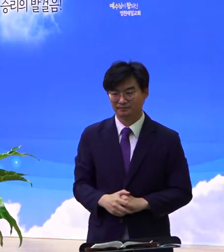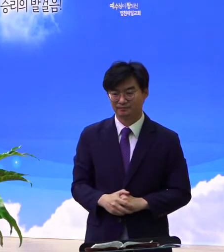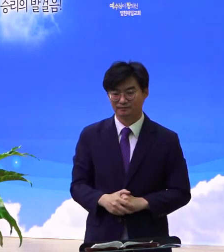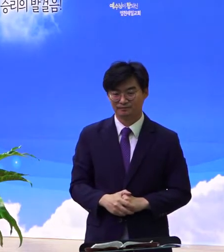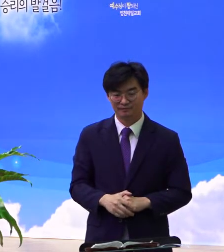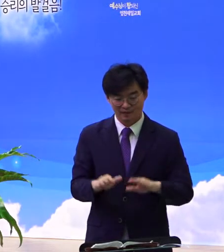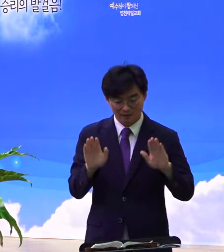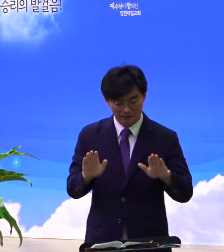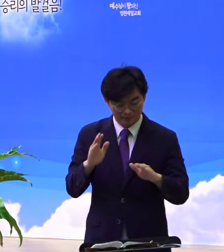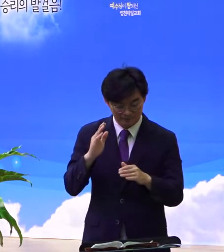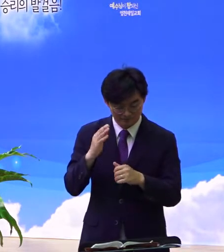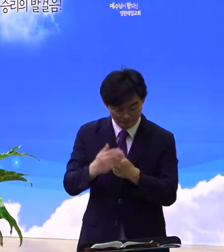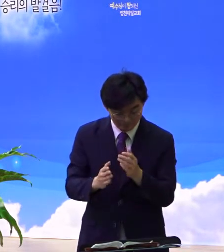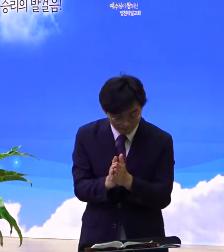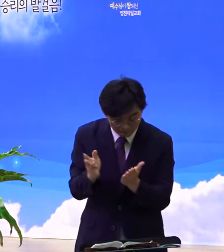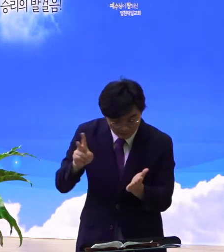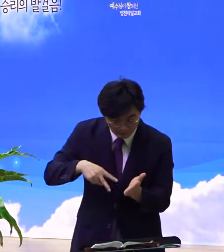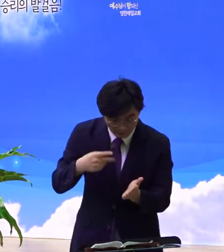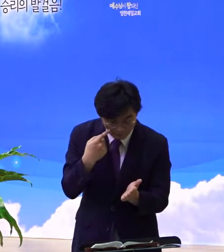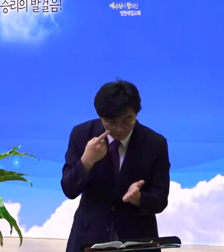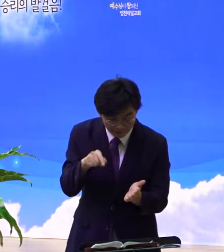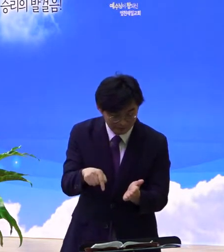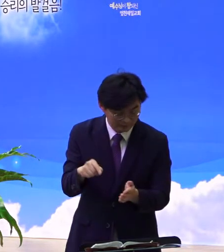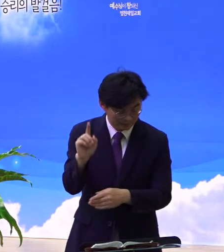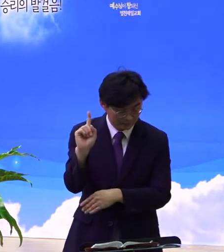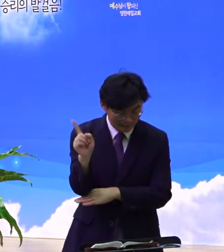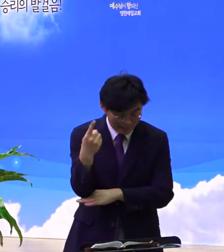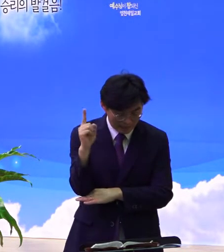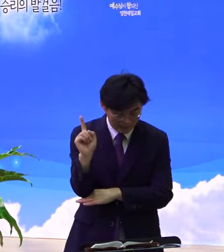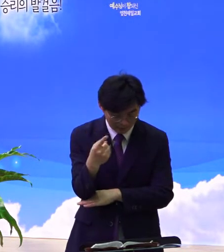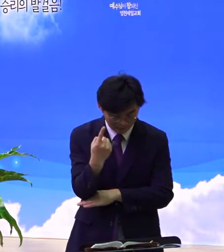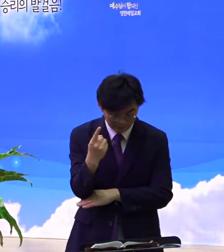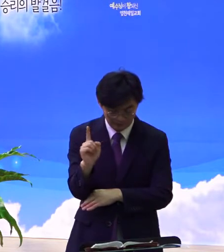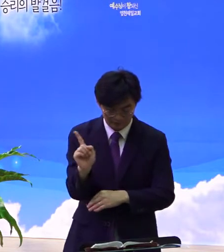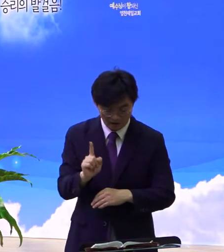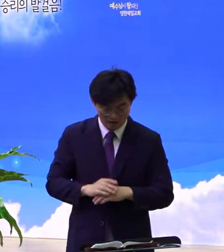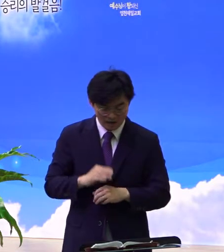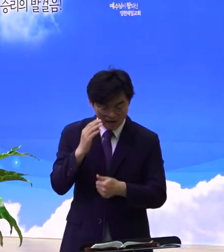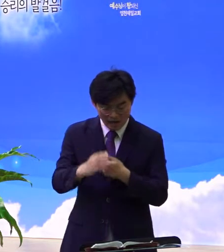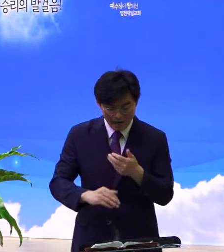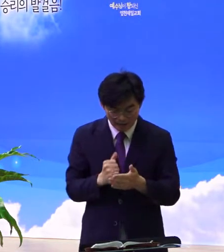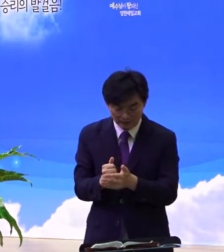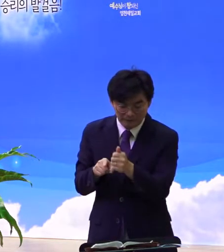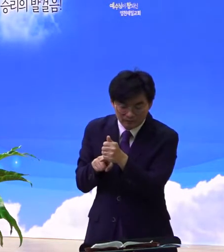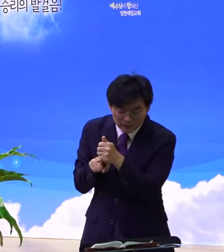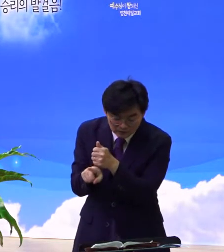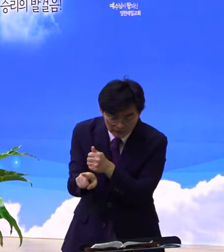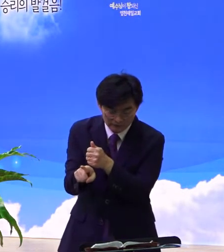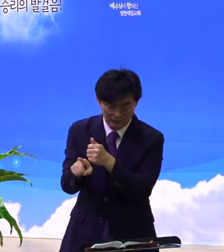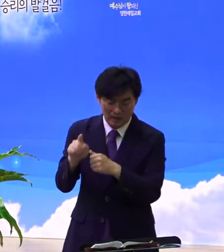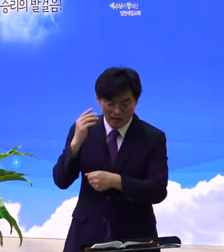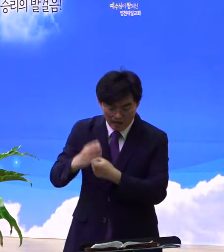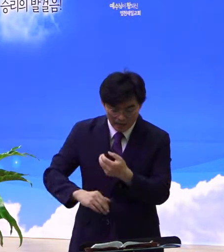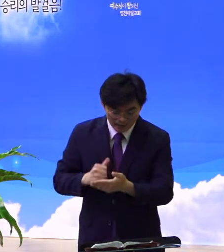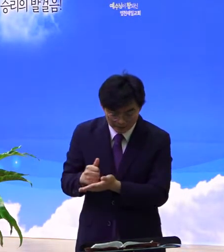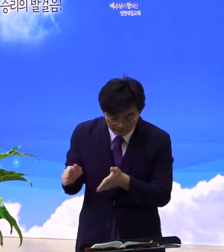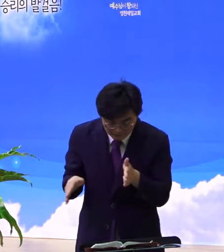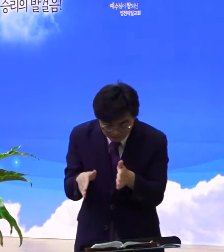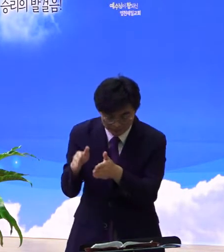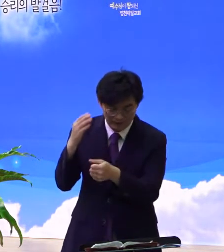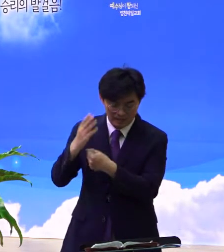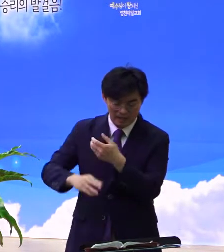오늘 본문 시편 19편을 쓴 다윗은 하나님의 뜻을 그렇게 알기를 원했고, 하나님의 길을